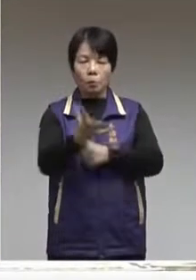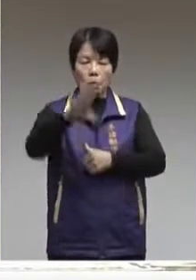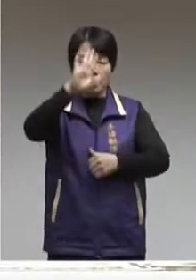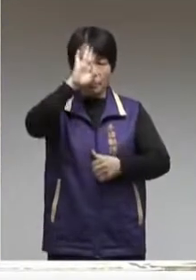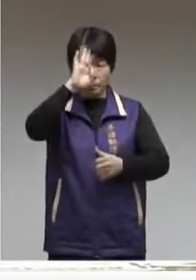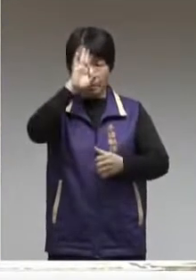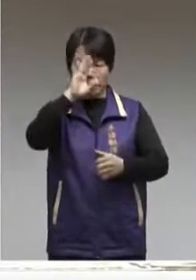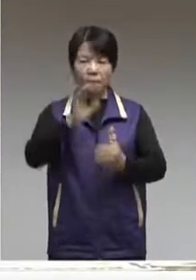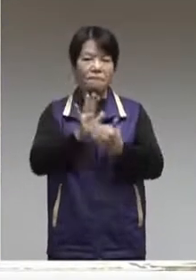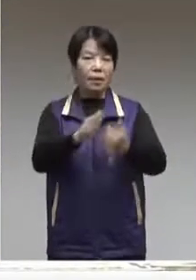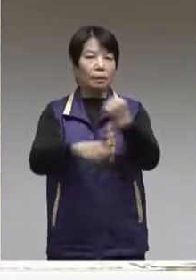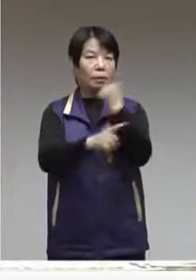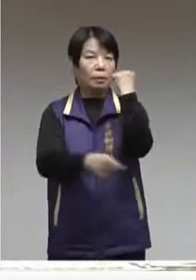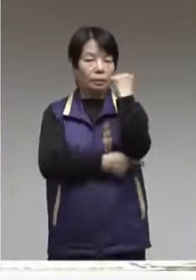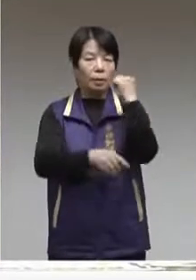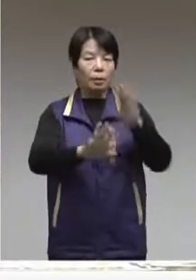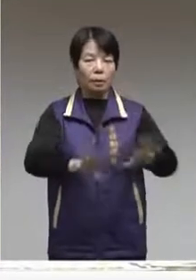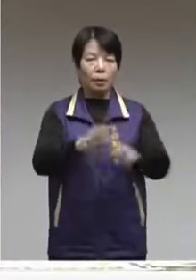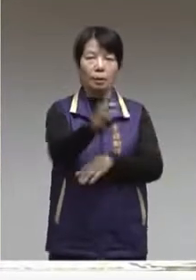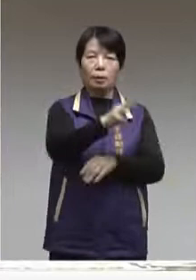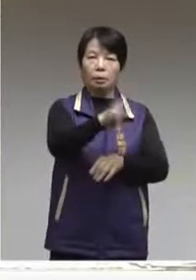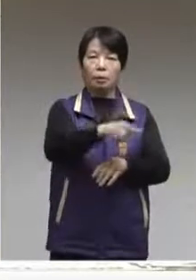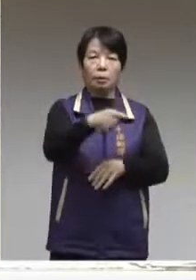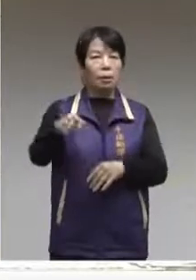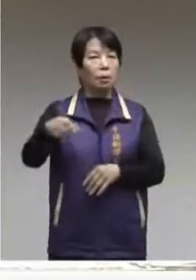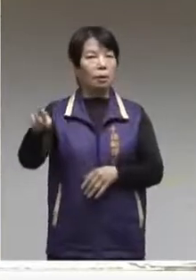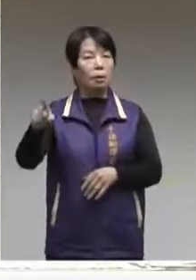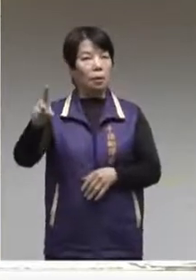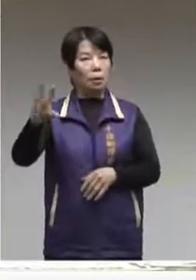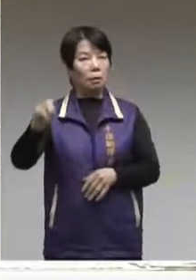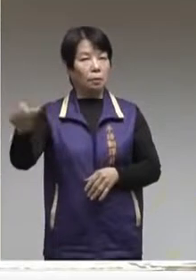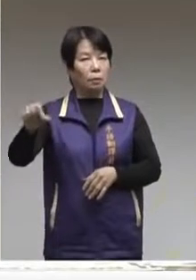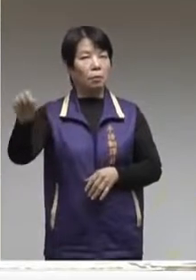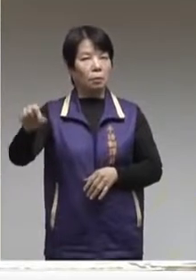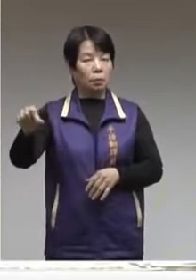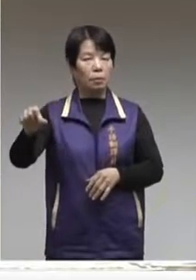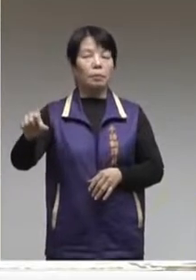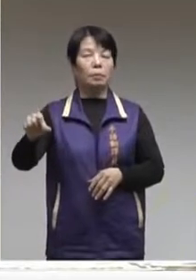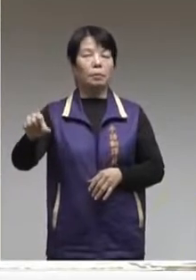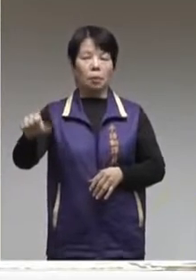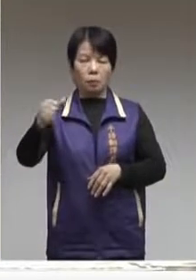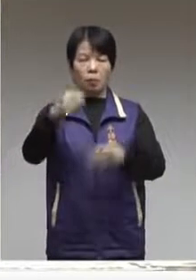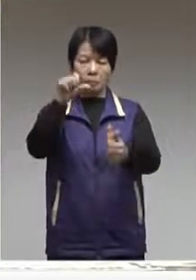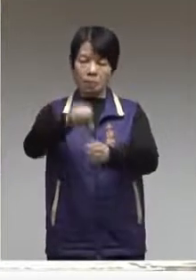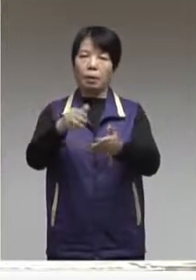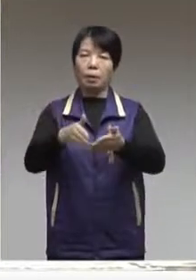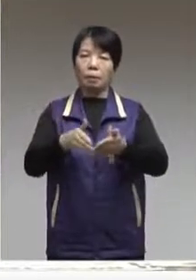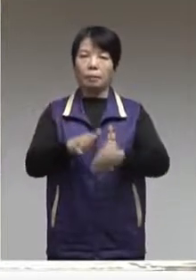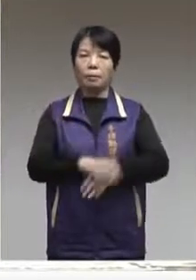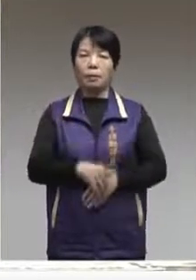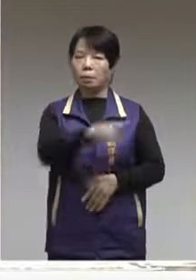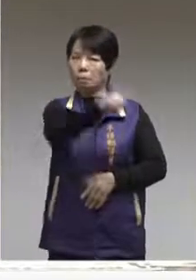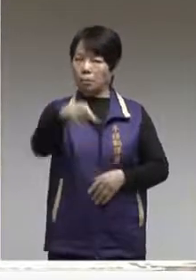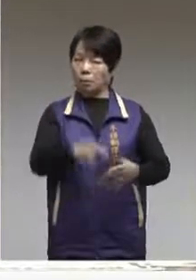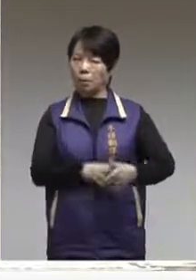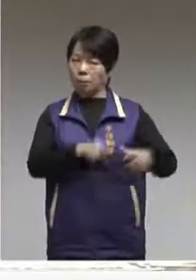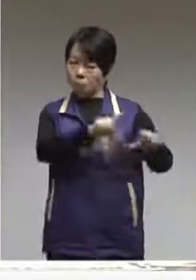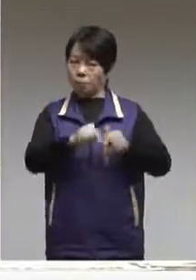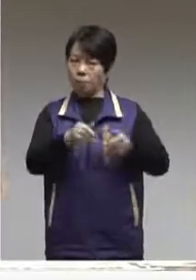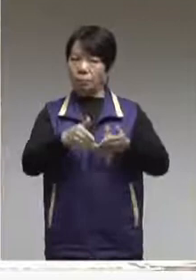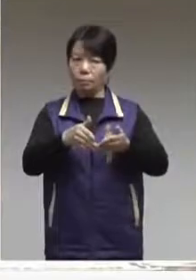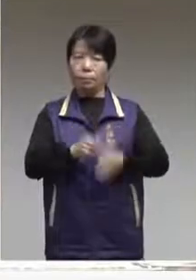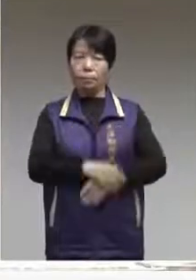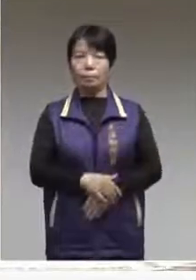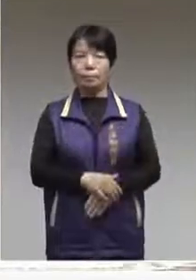新台币3000元到15000元的罚款。 好，所以真的要拜托大家配合，好，这个部